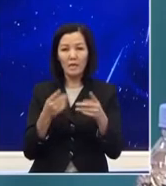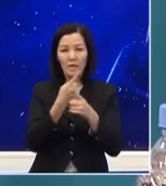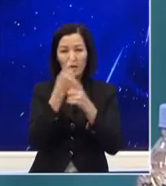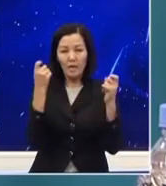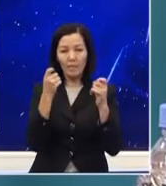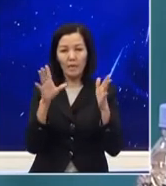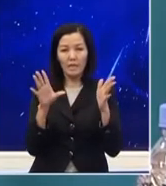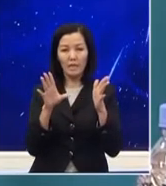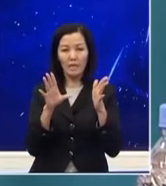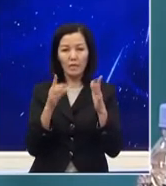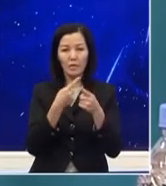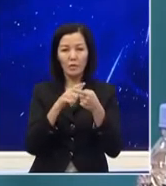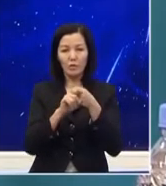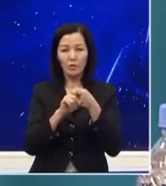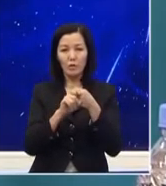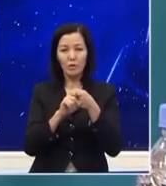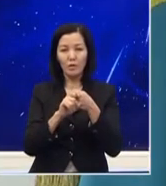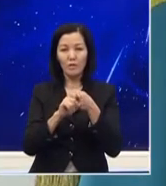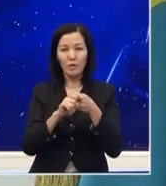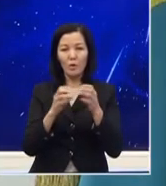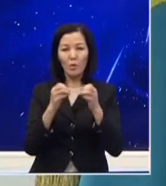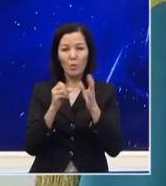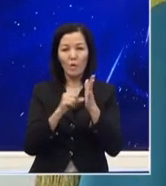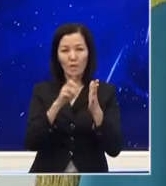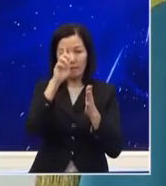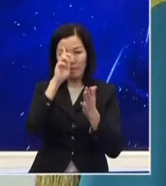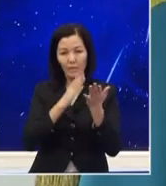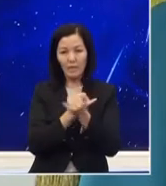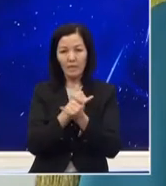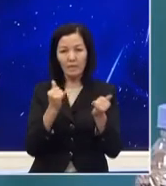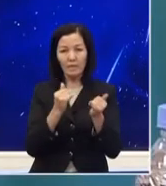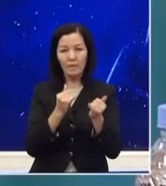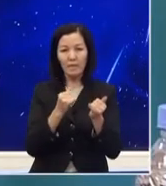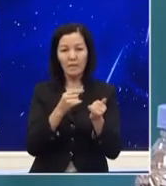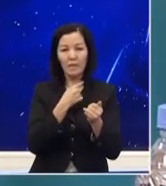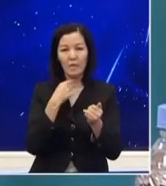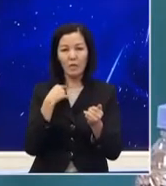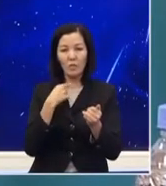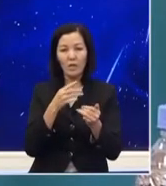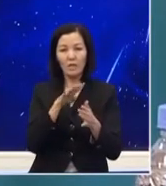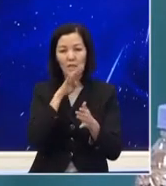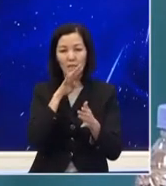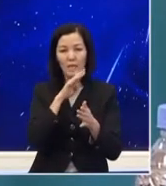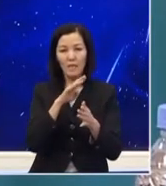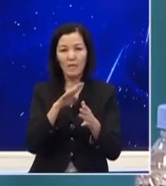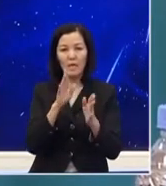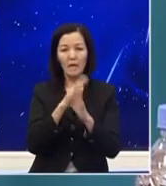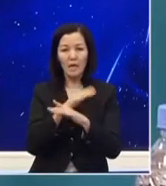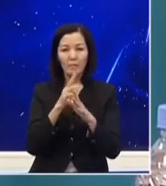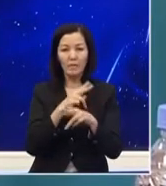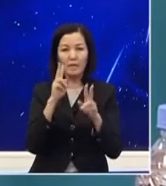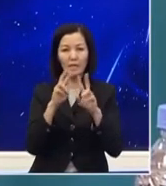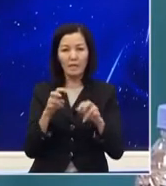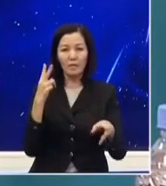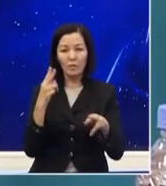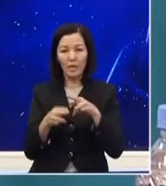ақпараттық жүйе арқылы 16 мемлекеттік қызмет, олар бойынша Талдықорған, Текелі және Қапшағай қалаларында тексеру аяқталды.